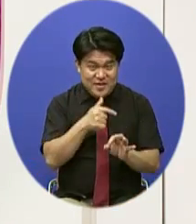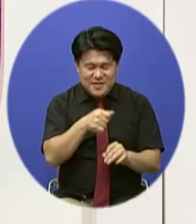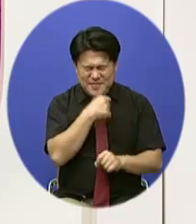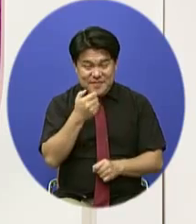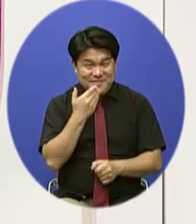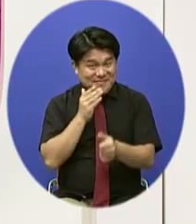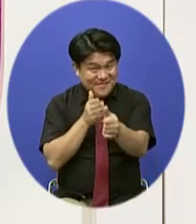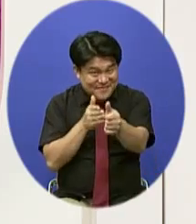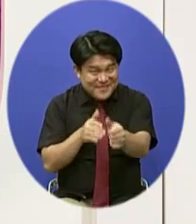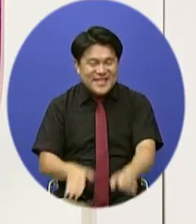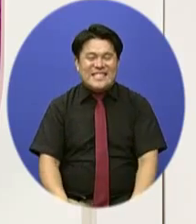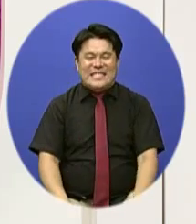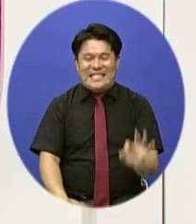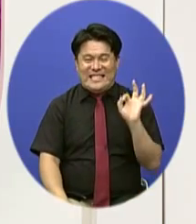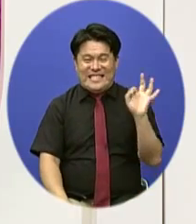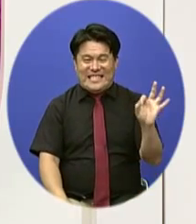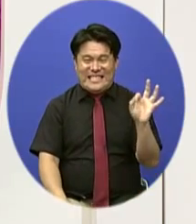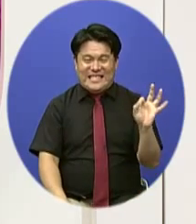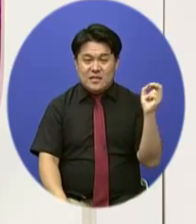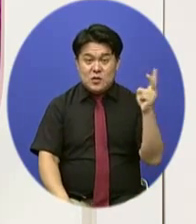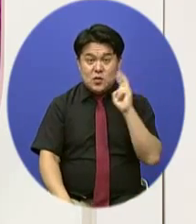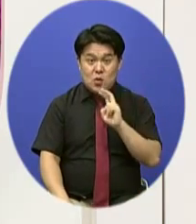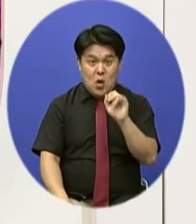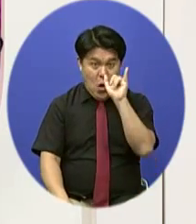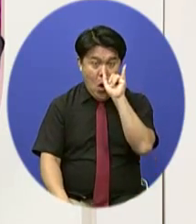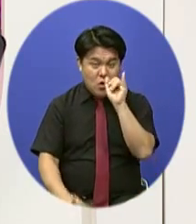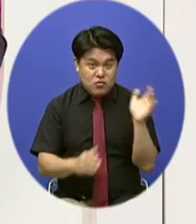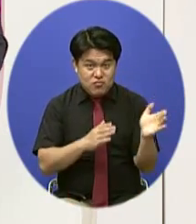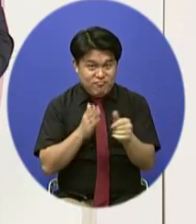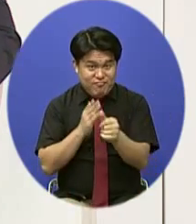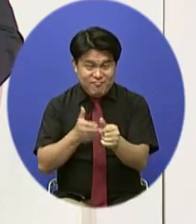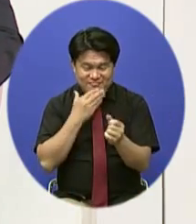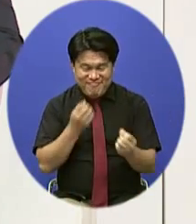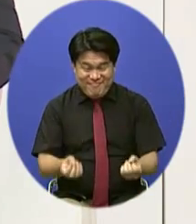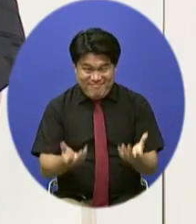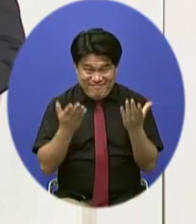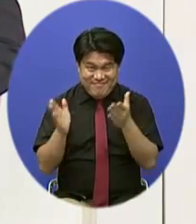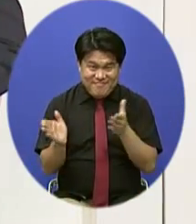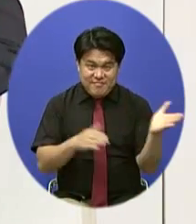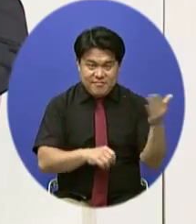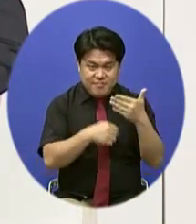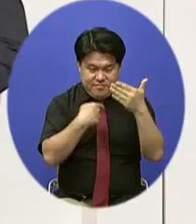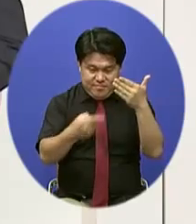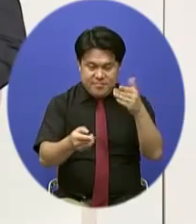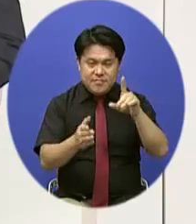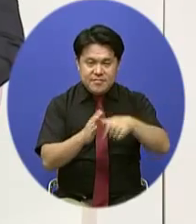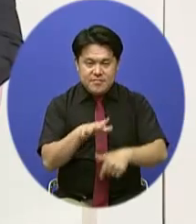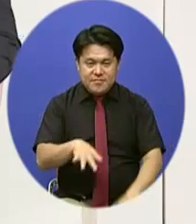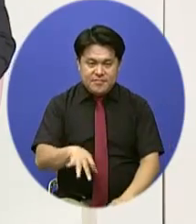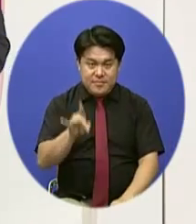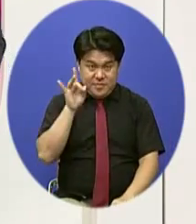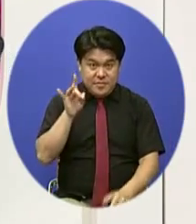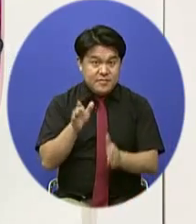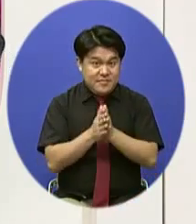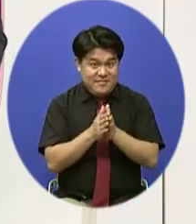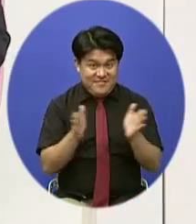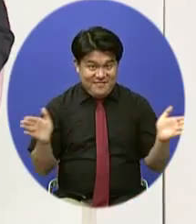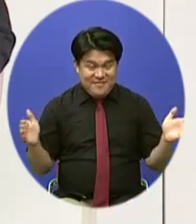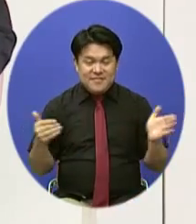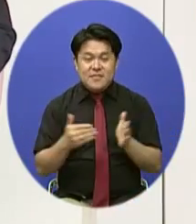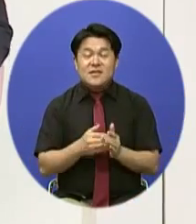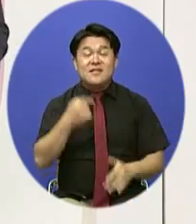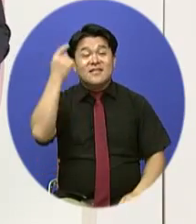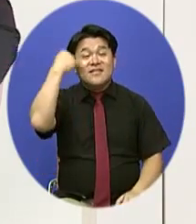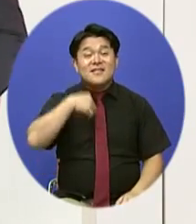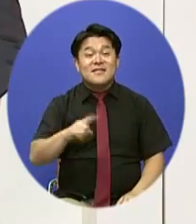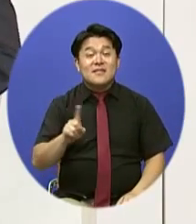맛있게 하세요. 네. 네. 앵콜송 준비해 주세요. 축하합니다. 네. 네. 네 9월 1일에 아, 첫날을 그러니까요. 이렇게 열었습니다. 어때요?